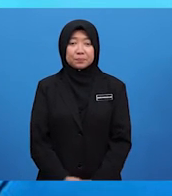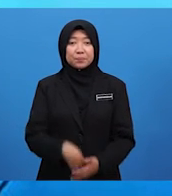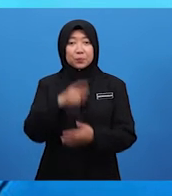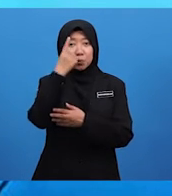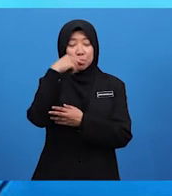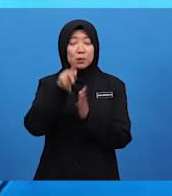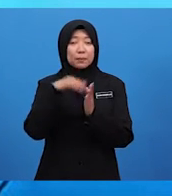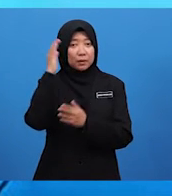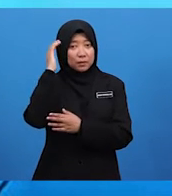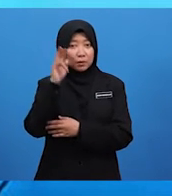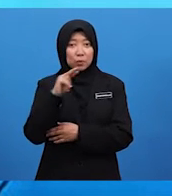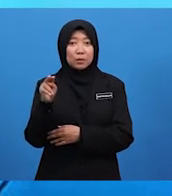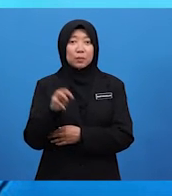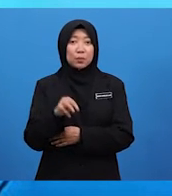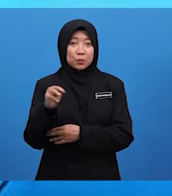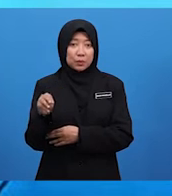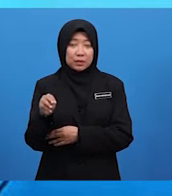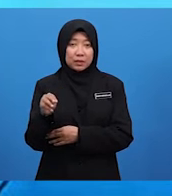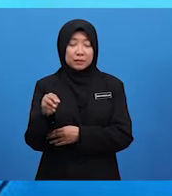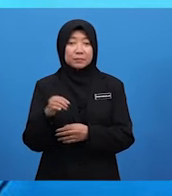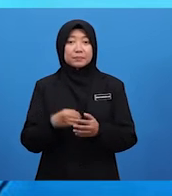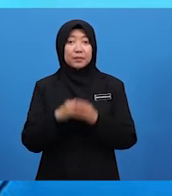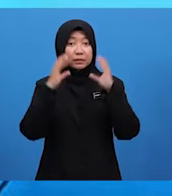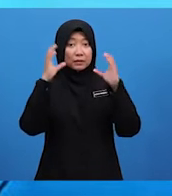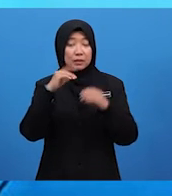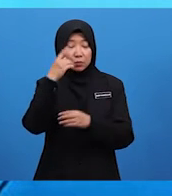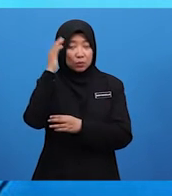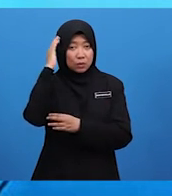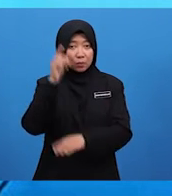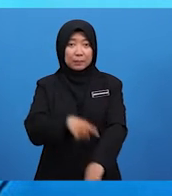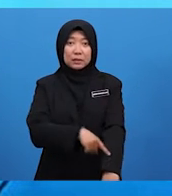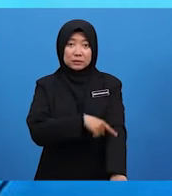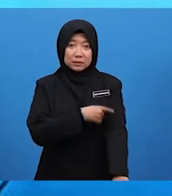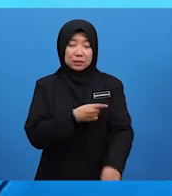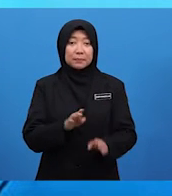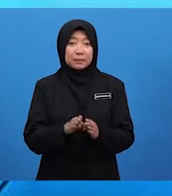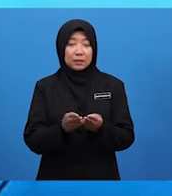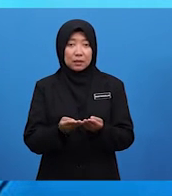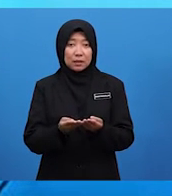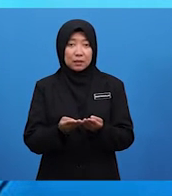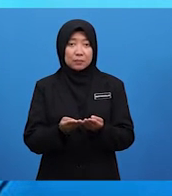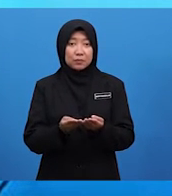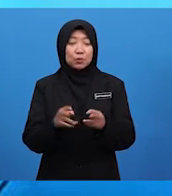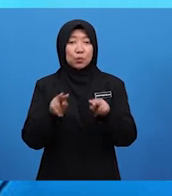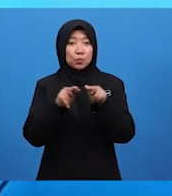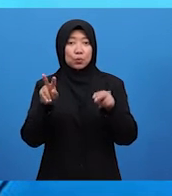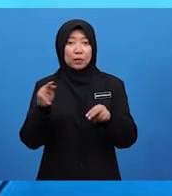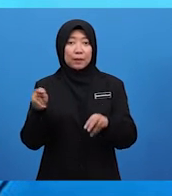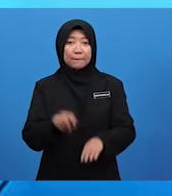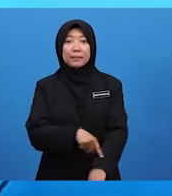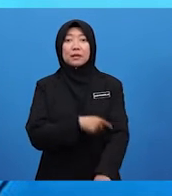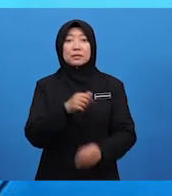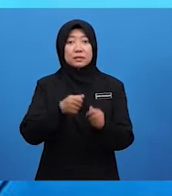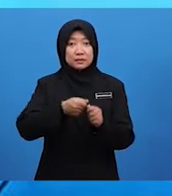Untuk pengetahuan murid-murid, formula untuk panjang belah ialah ukuran panjang zip ditambah